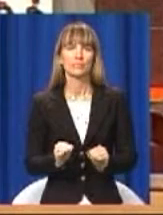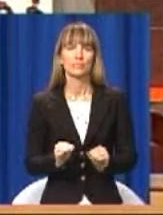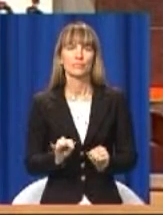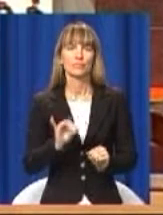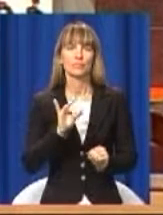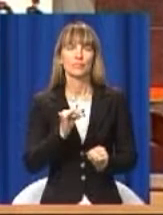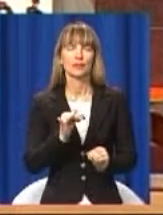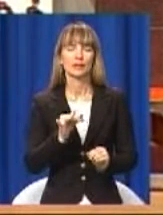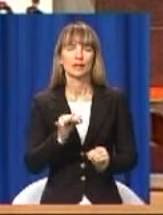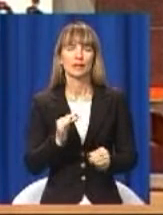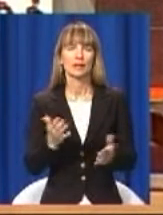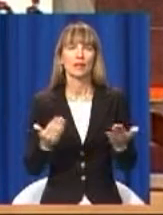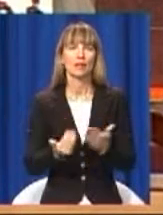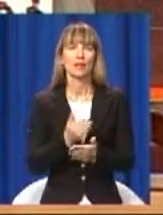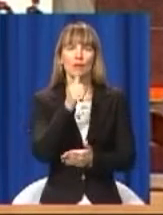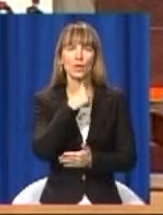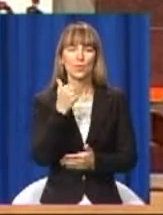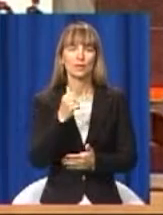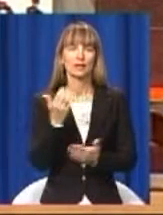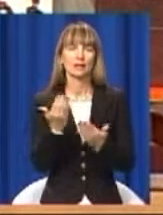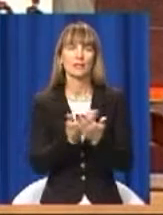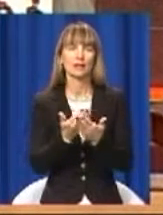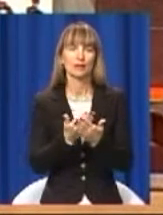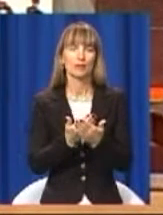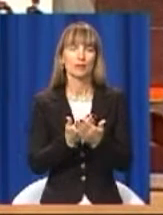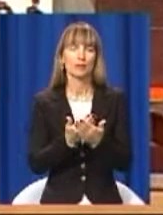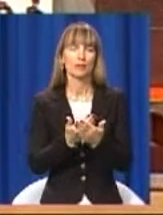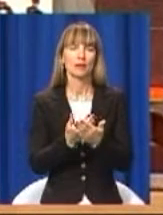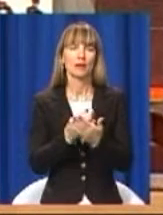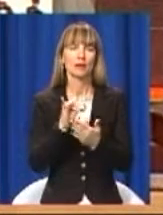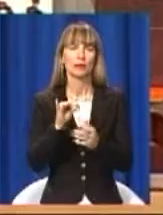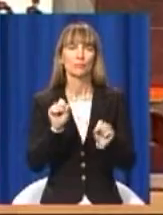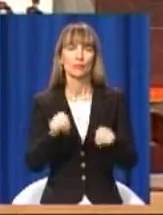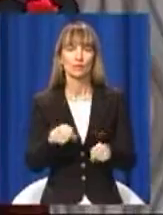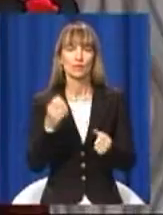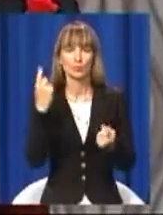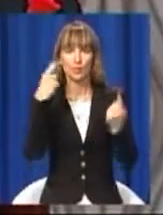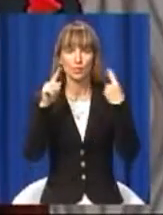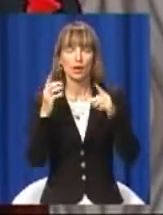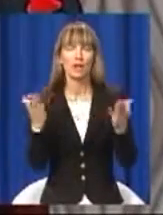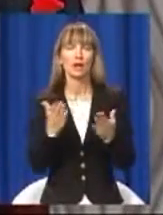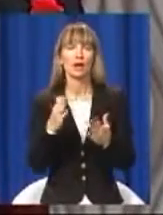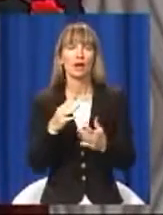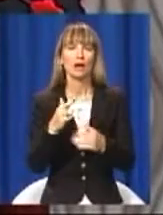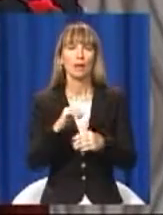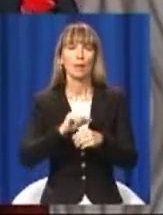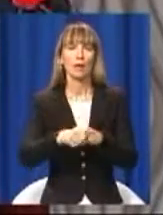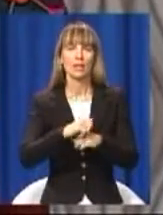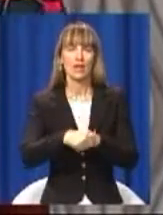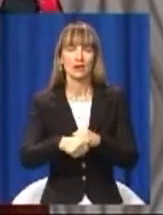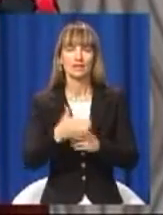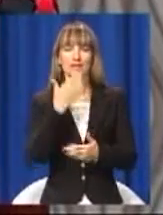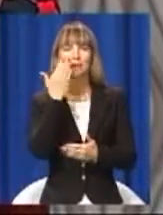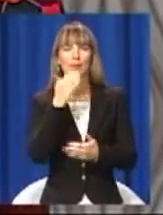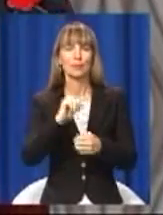Якісь новорічні серіали, фільми, мабуть, навіть мультики. А як же ж мандарини? Мандарини. Запах